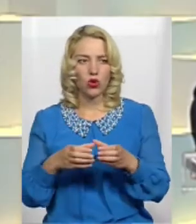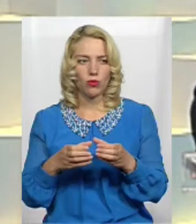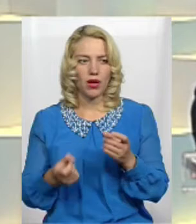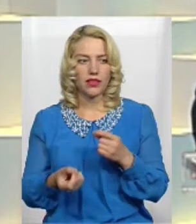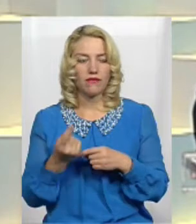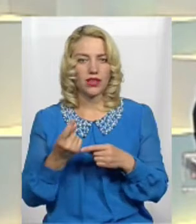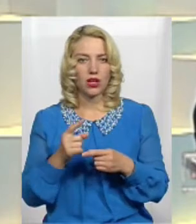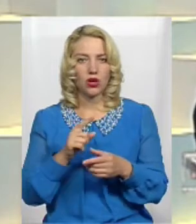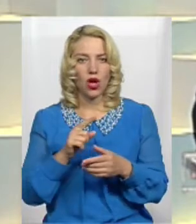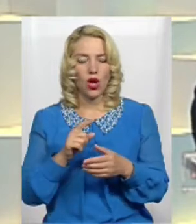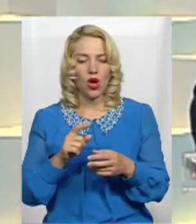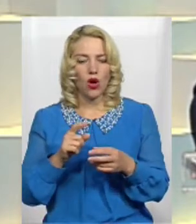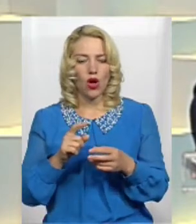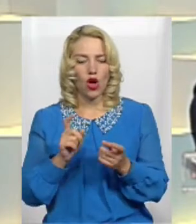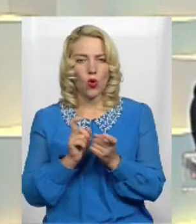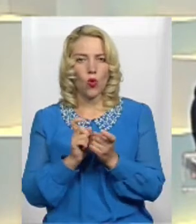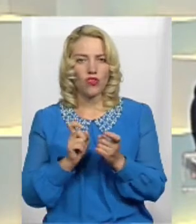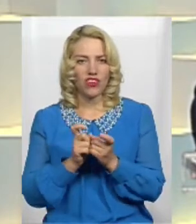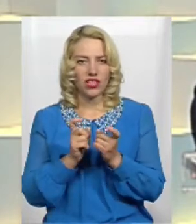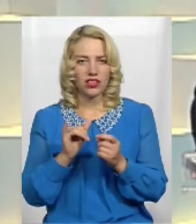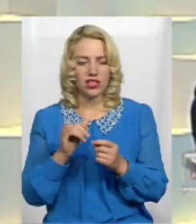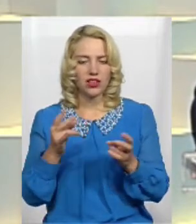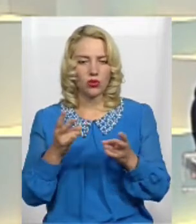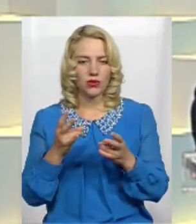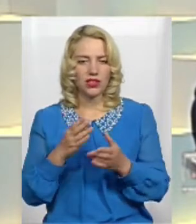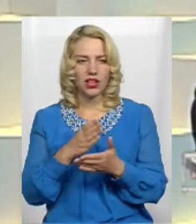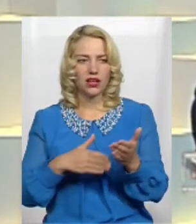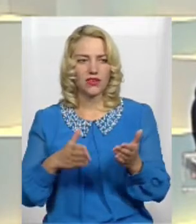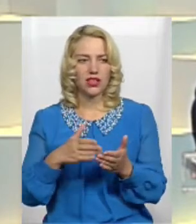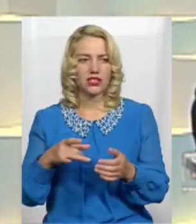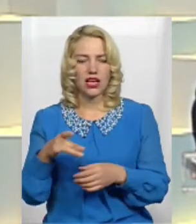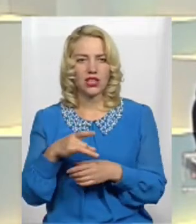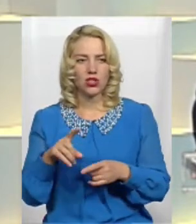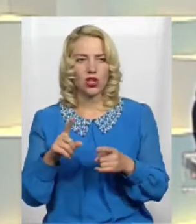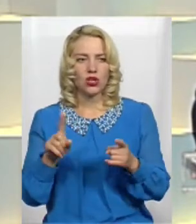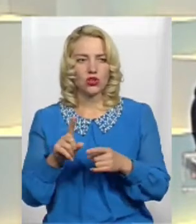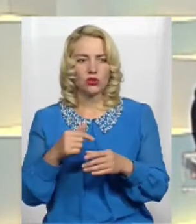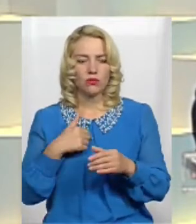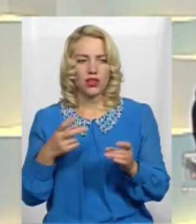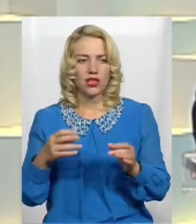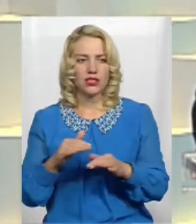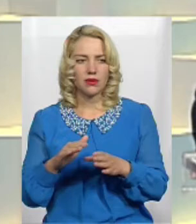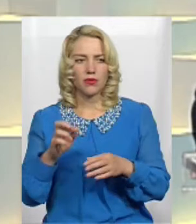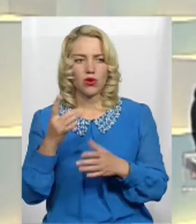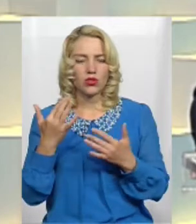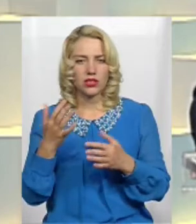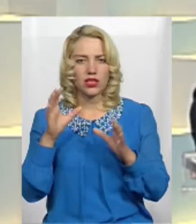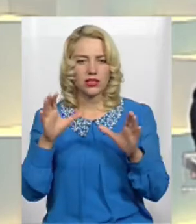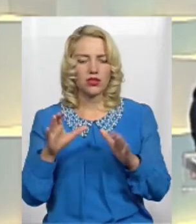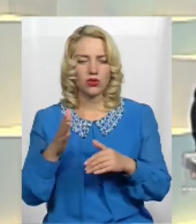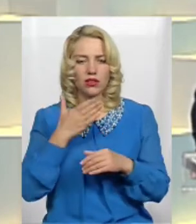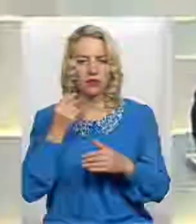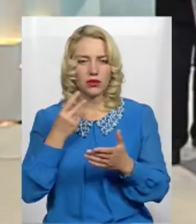виник конфлікт, а за тим і необхідність ліквідації району, що категорично мене зачіпало, оскільки Конституцією